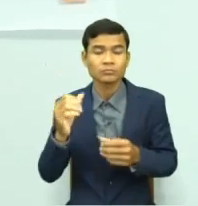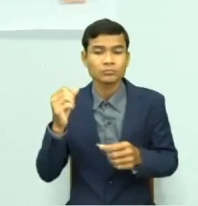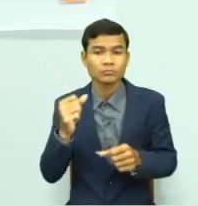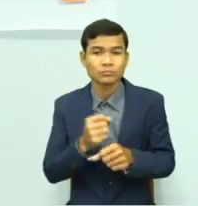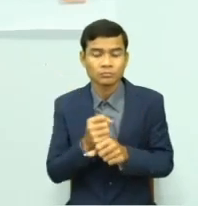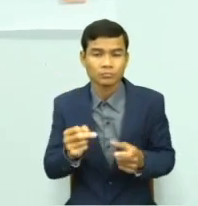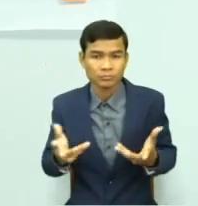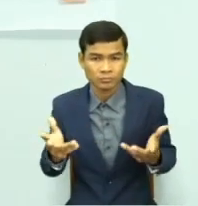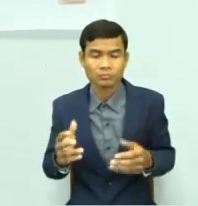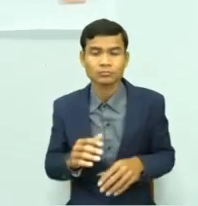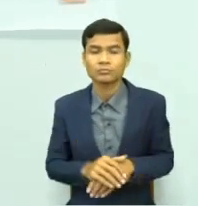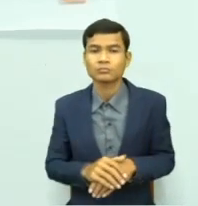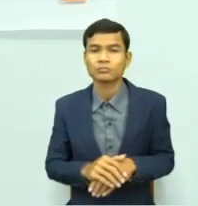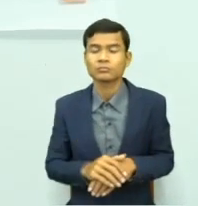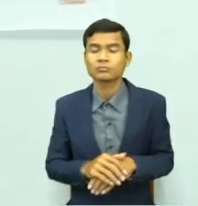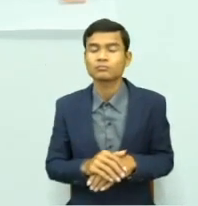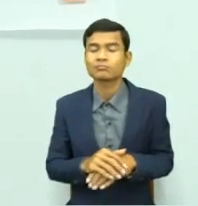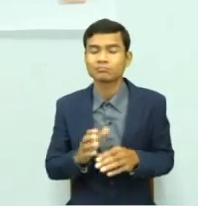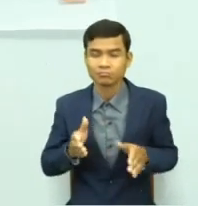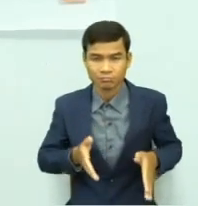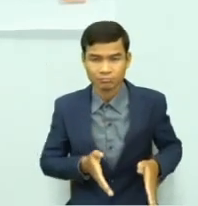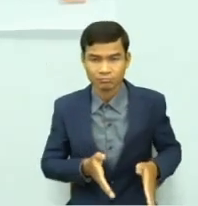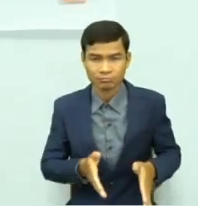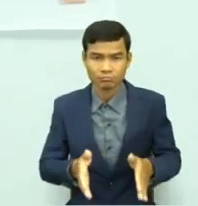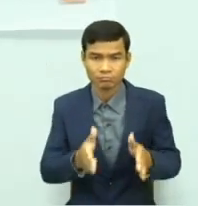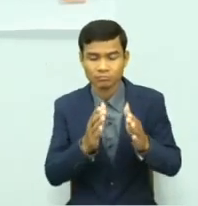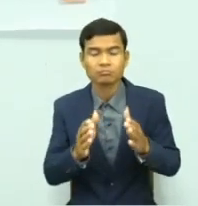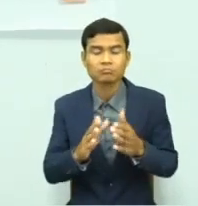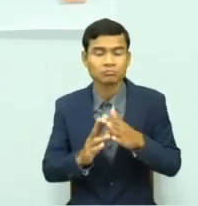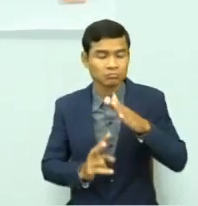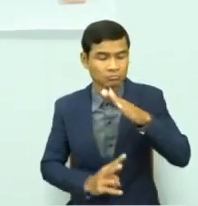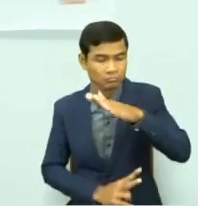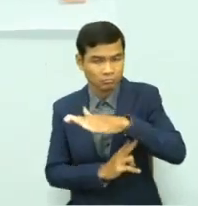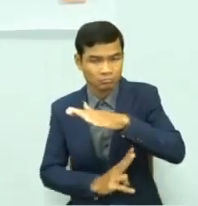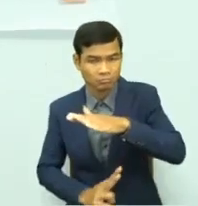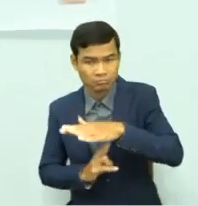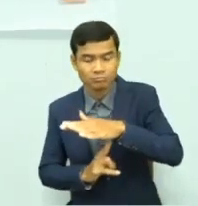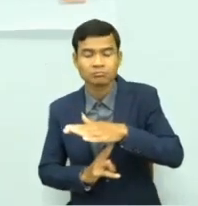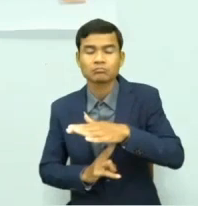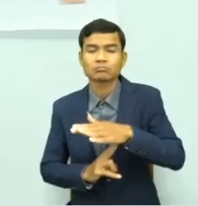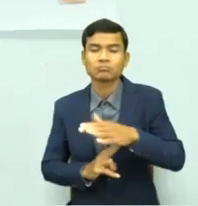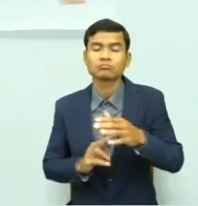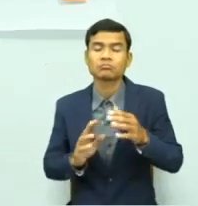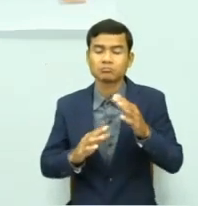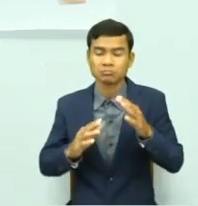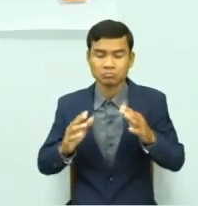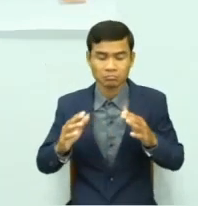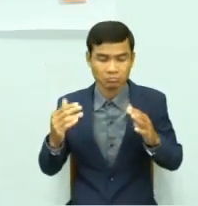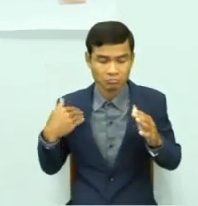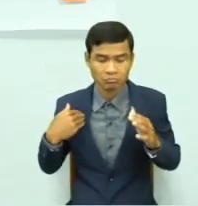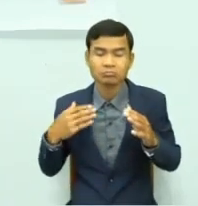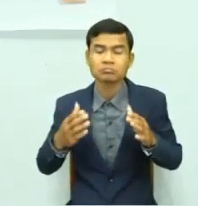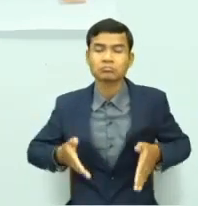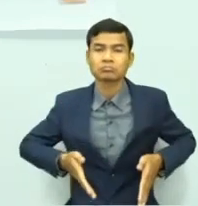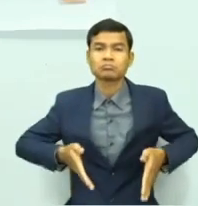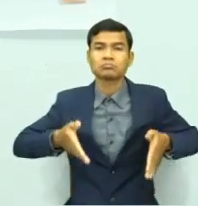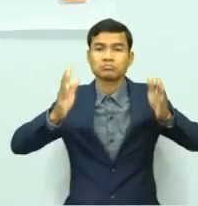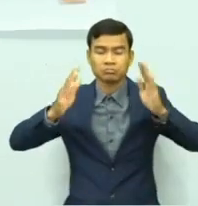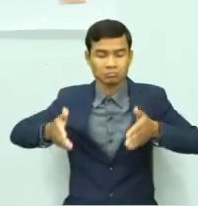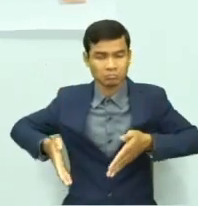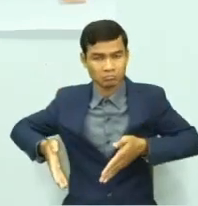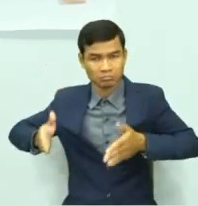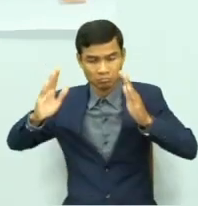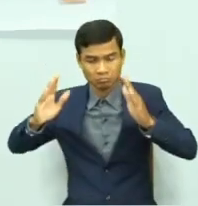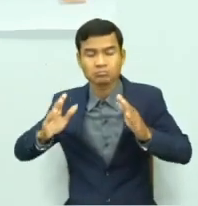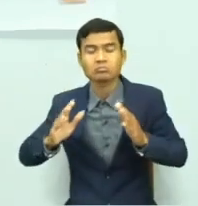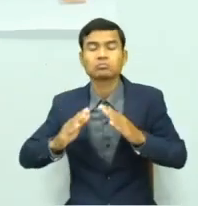đẹp chà tăng pi plơ chà tăng pi spin chà tăng pi ở kia thôm thôm chà